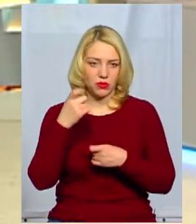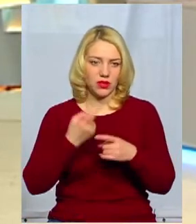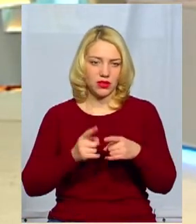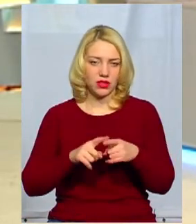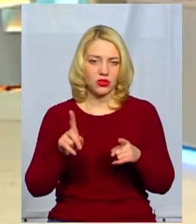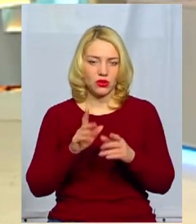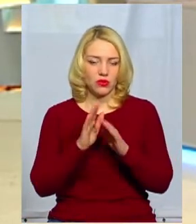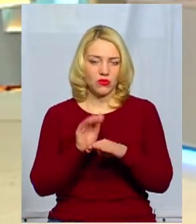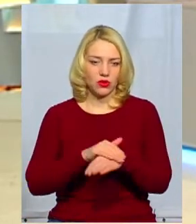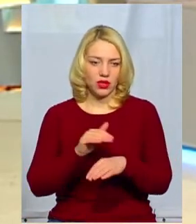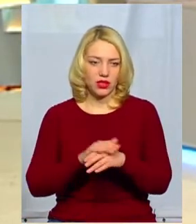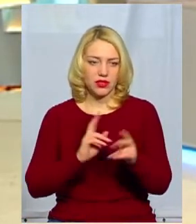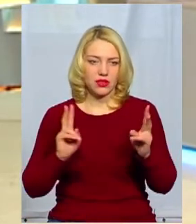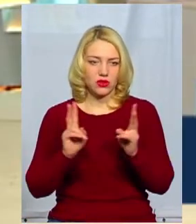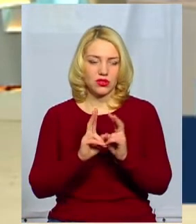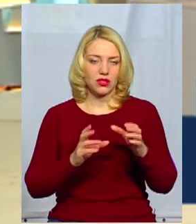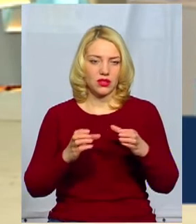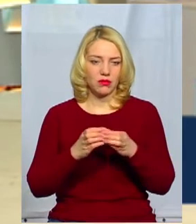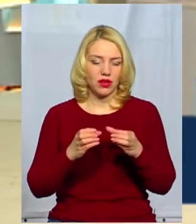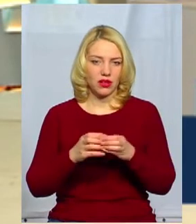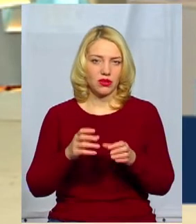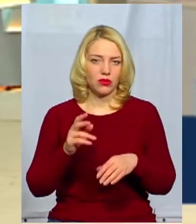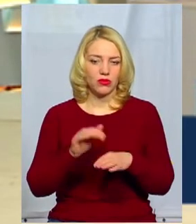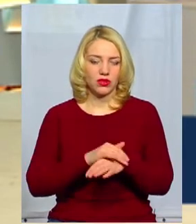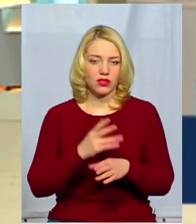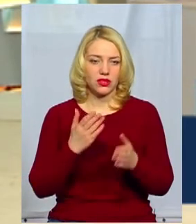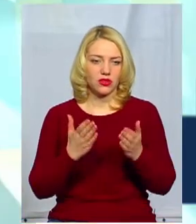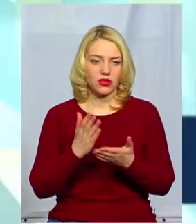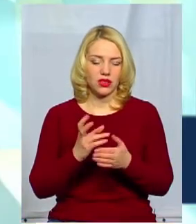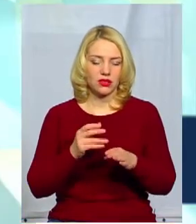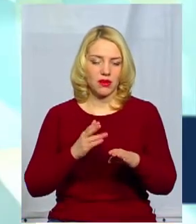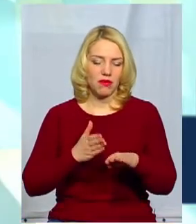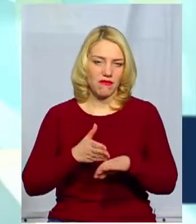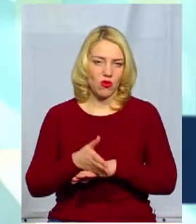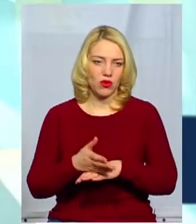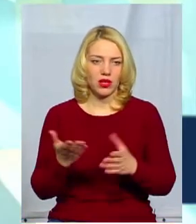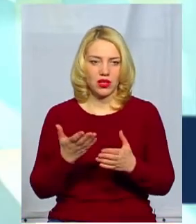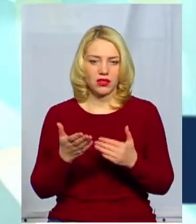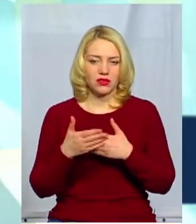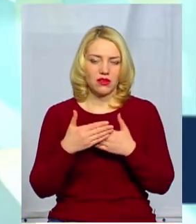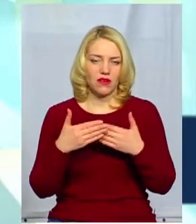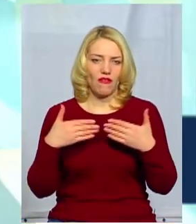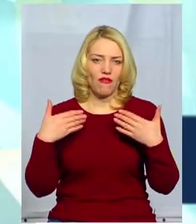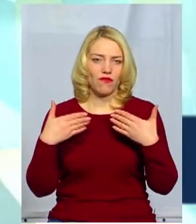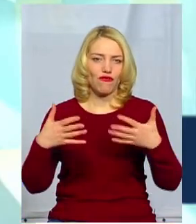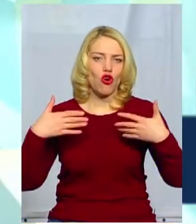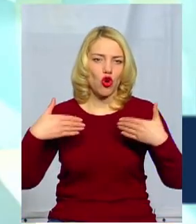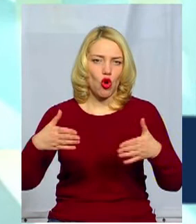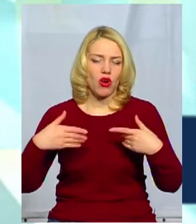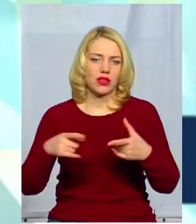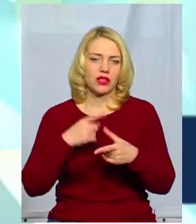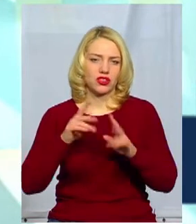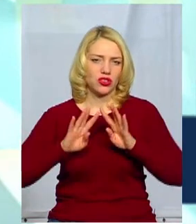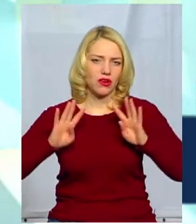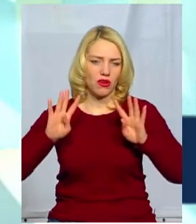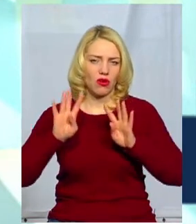викликає, що, будь ласка, зустріньте бригаду, будь ласка, якщо є при вході якісь певні чи ворота, чи огорожена